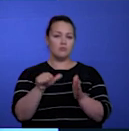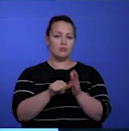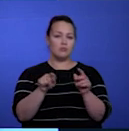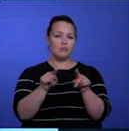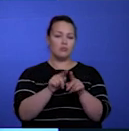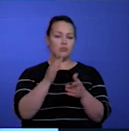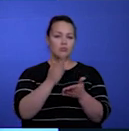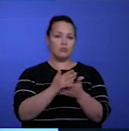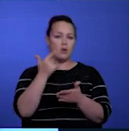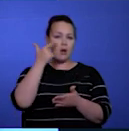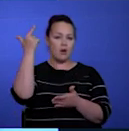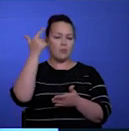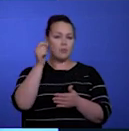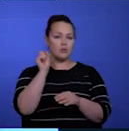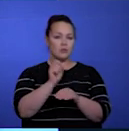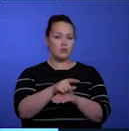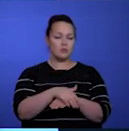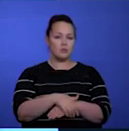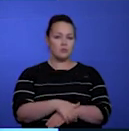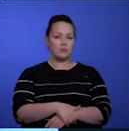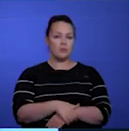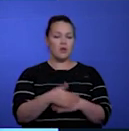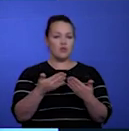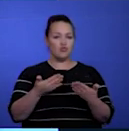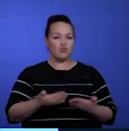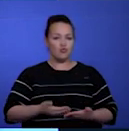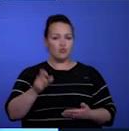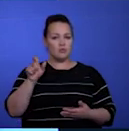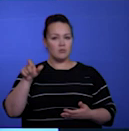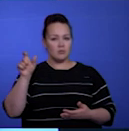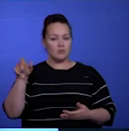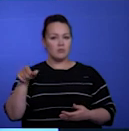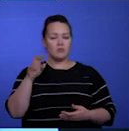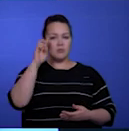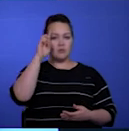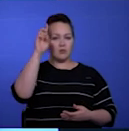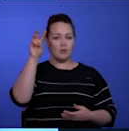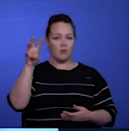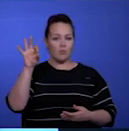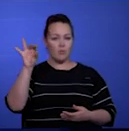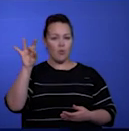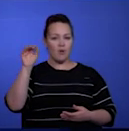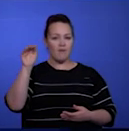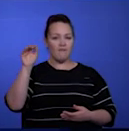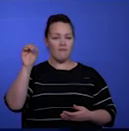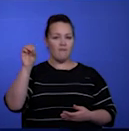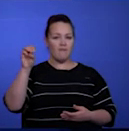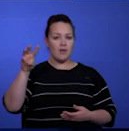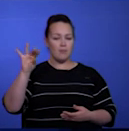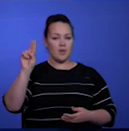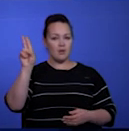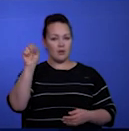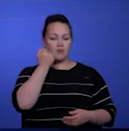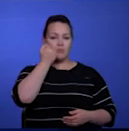есть грамматические задания а жители страны морфемика благодарят вас за то что вы были